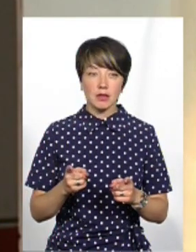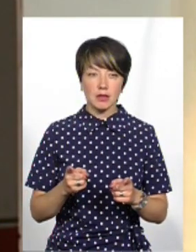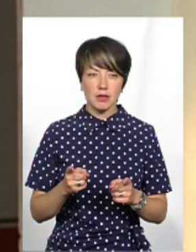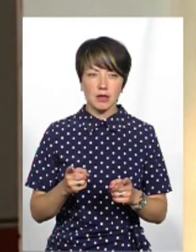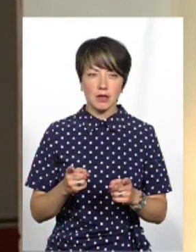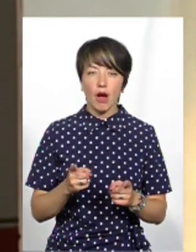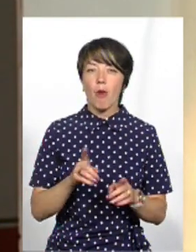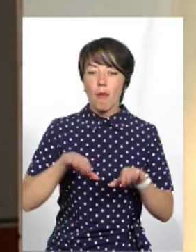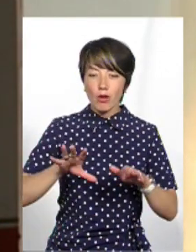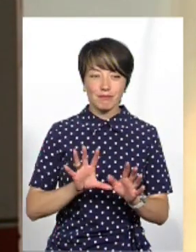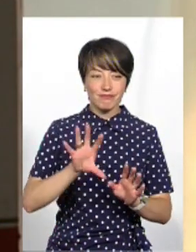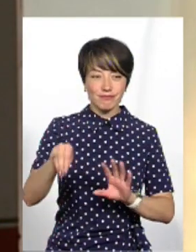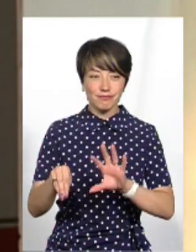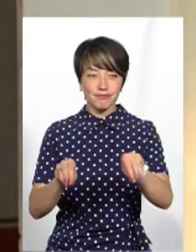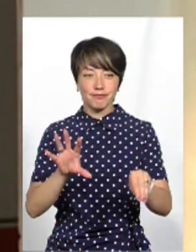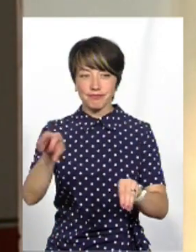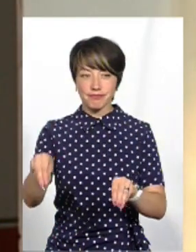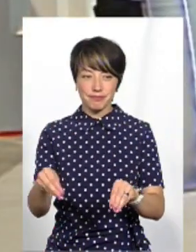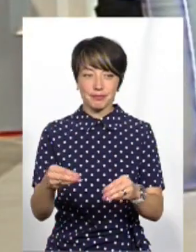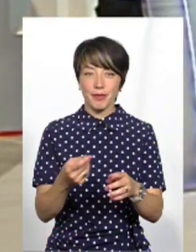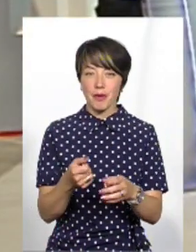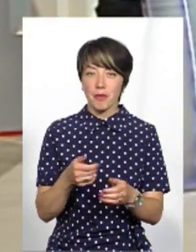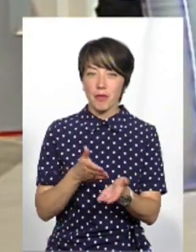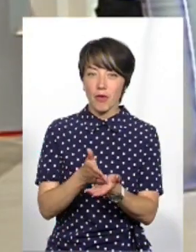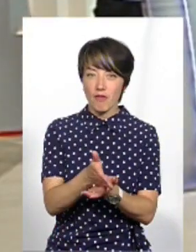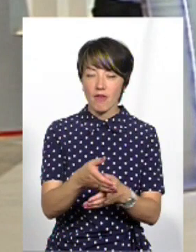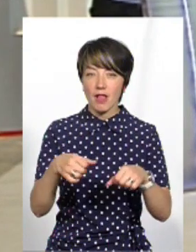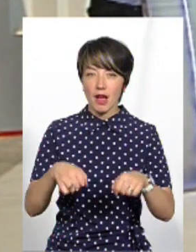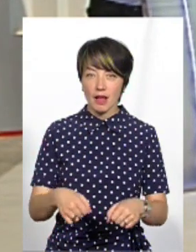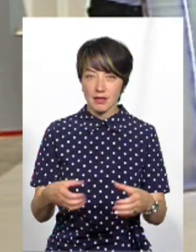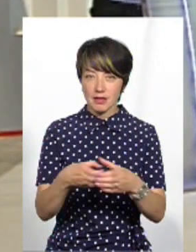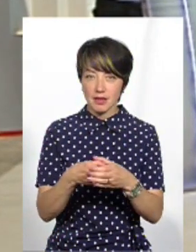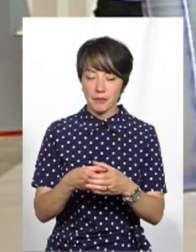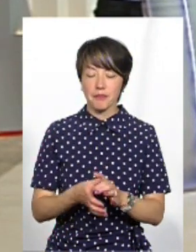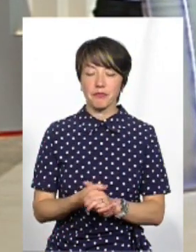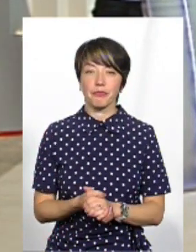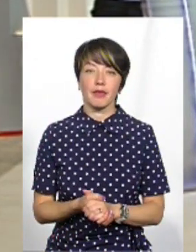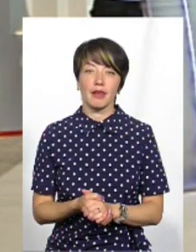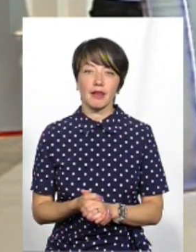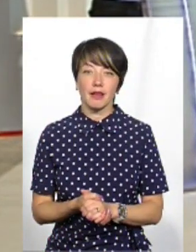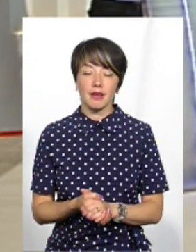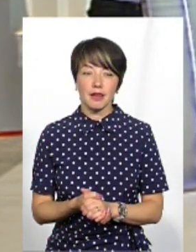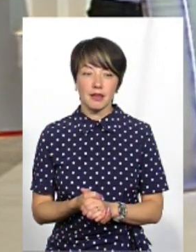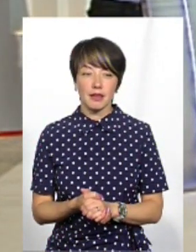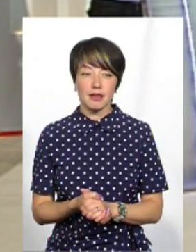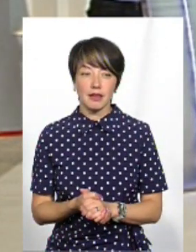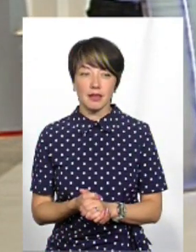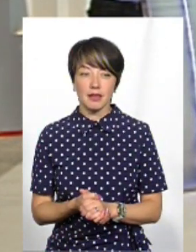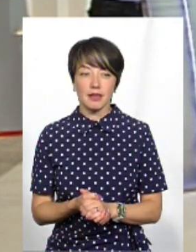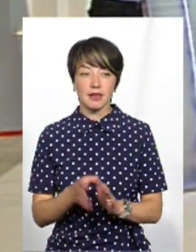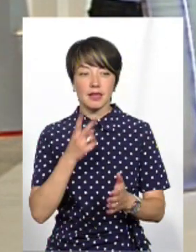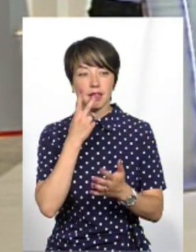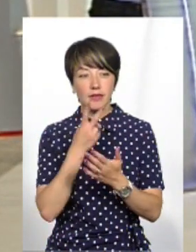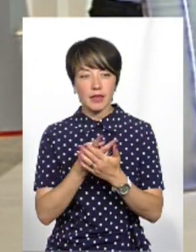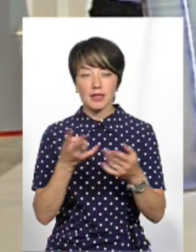чи інакше в якісь фракції. Зазвичай це провладні фракції, тому що там легше відстояти ті пункти, які ви обіцяли. І ну,